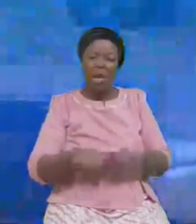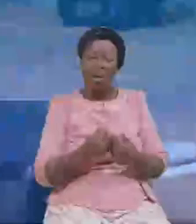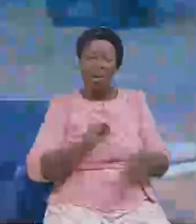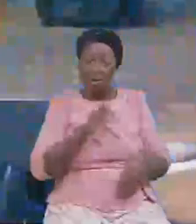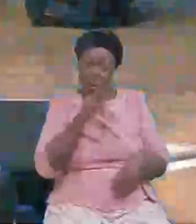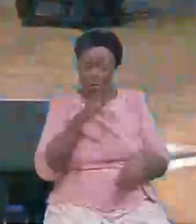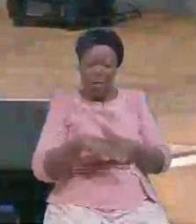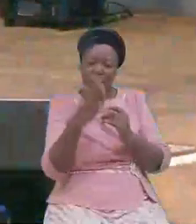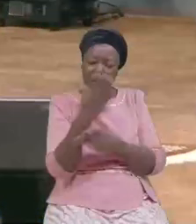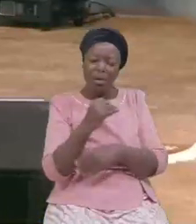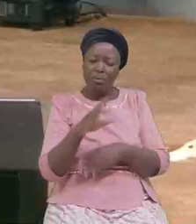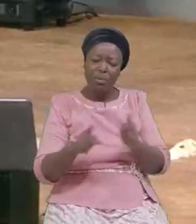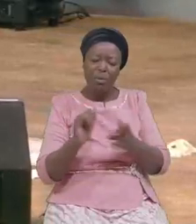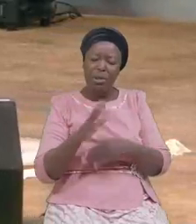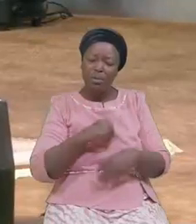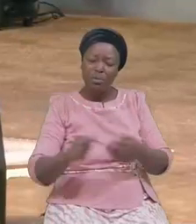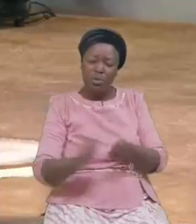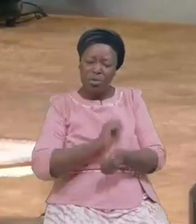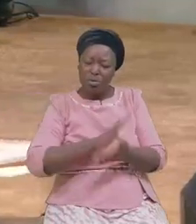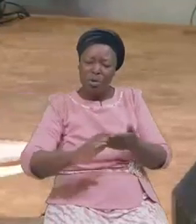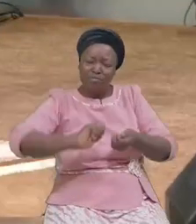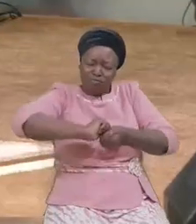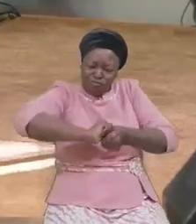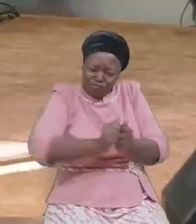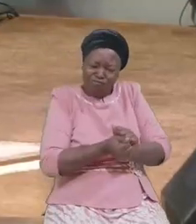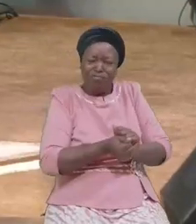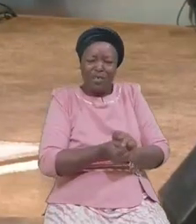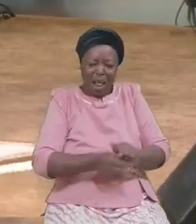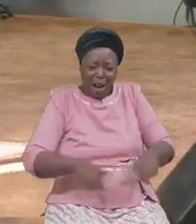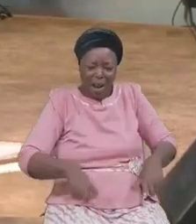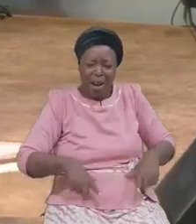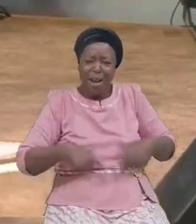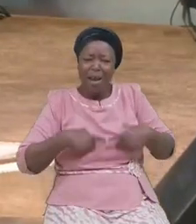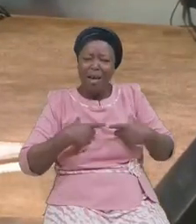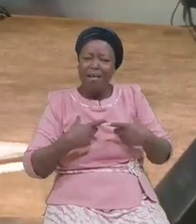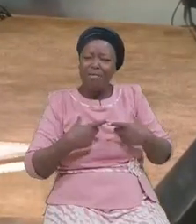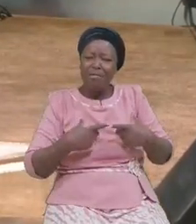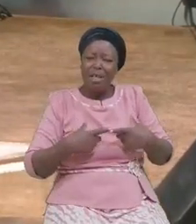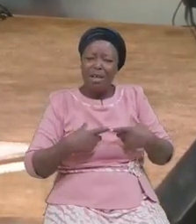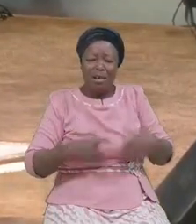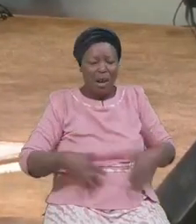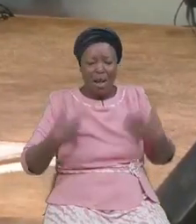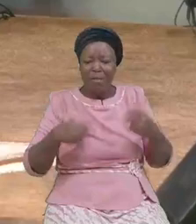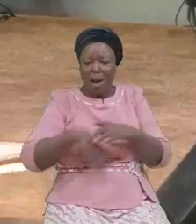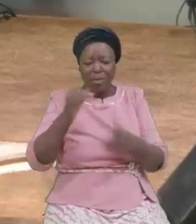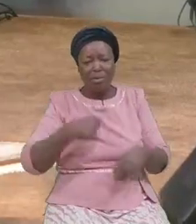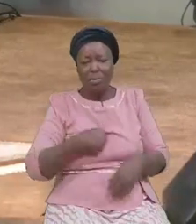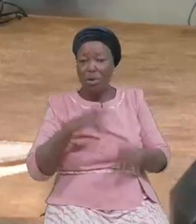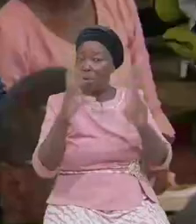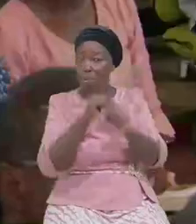me torturer, qui vont me briser et enlever de moi la joie et la vie. Non, non, non, non, tu ne peux pas continuer comme ça.